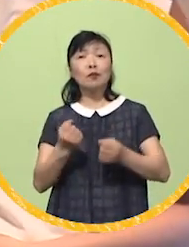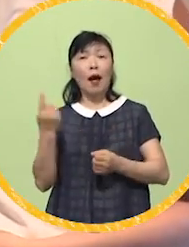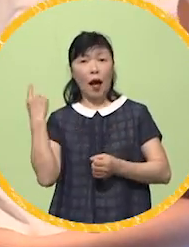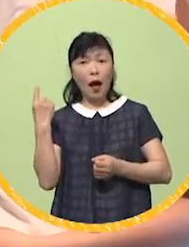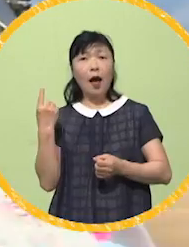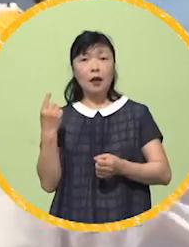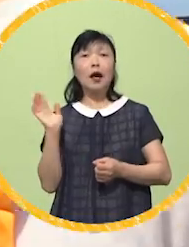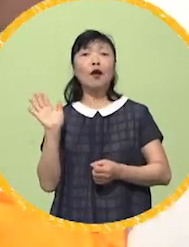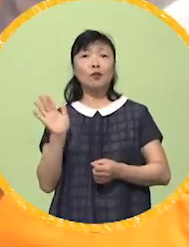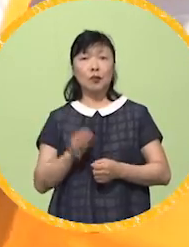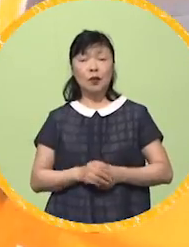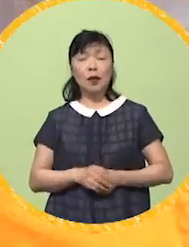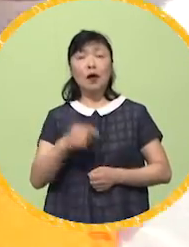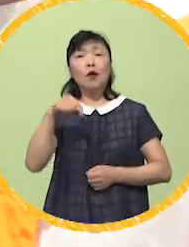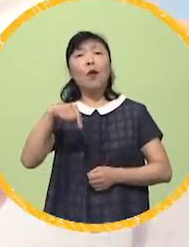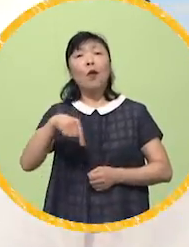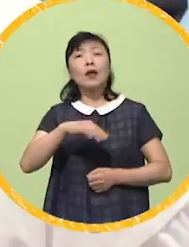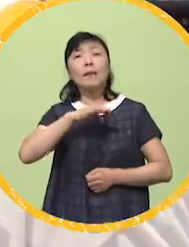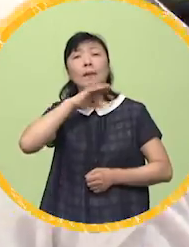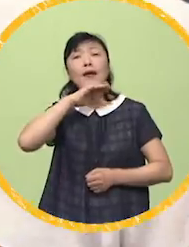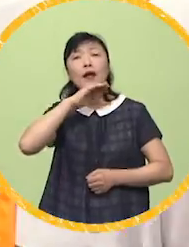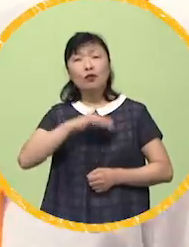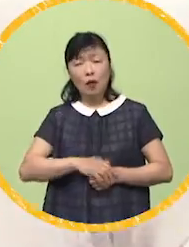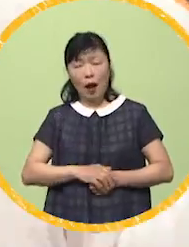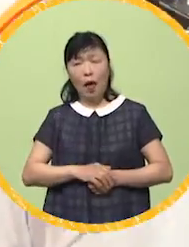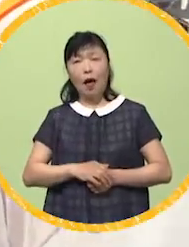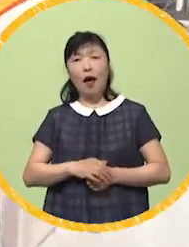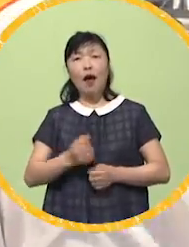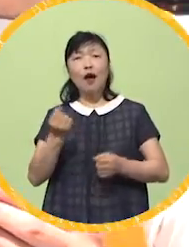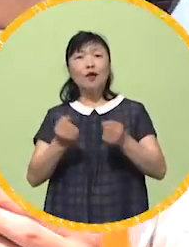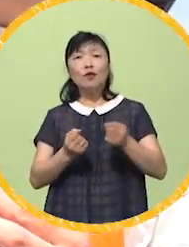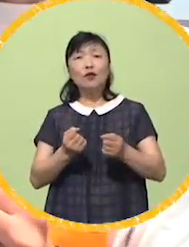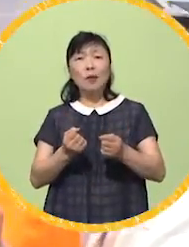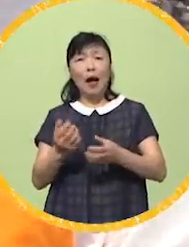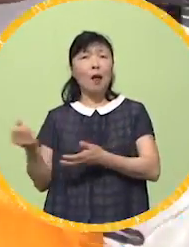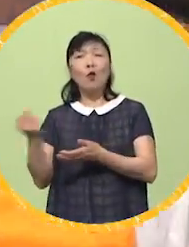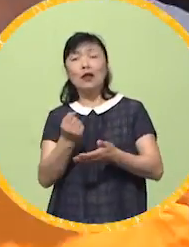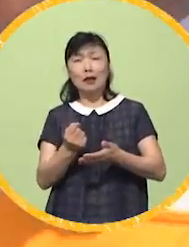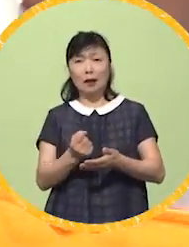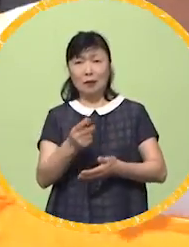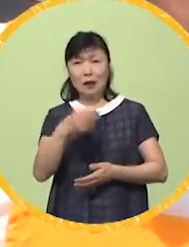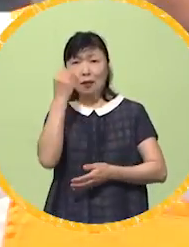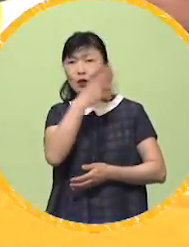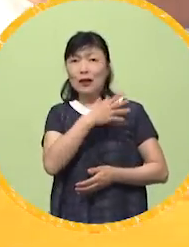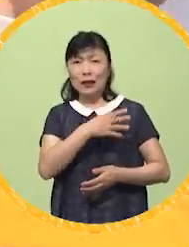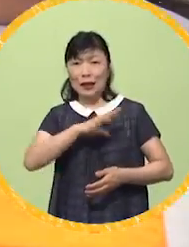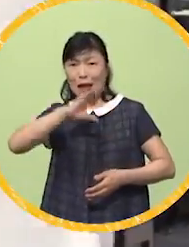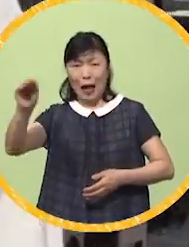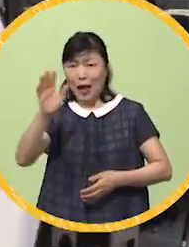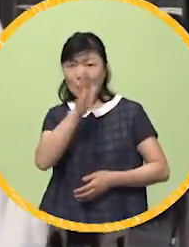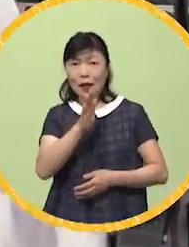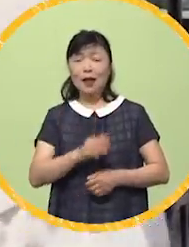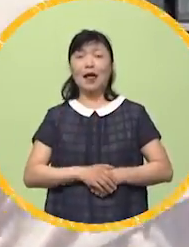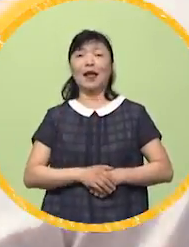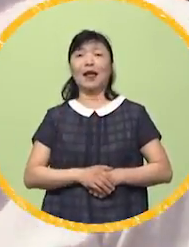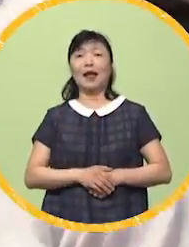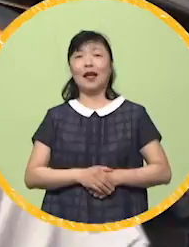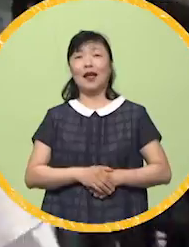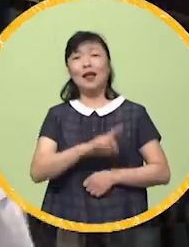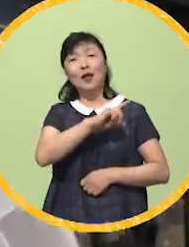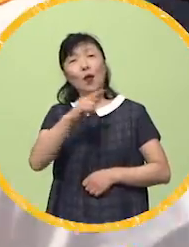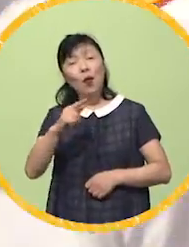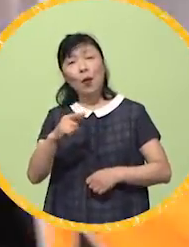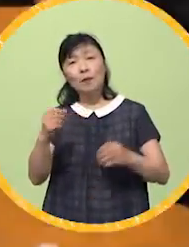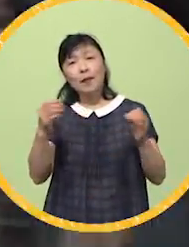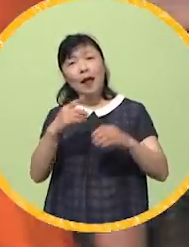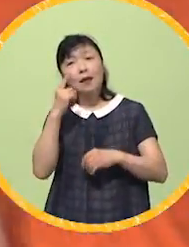はい。 だから俺らここで待ってるからさ、車から持ってきて。 みんなそのまま帰んないでね。じゃんじゃん、ちょっといろいろ話し ちゃおうよ。